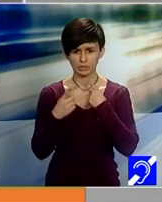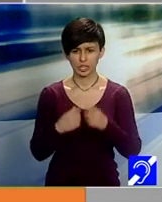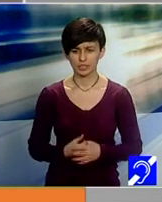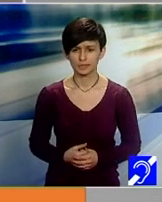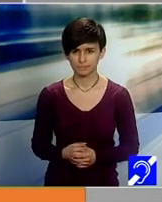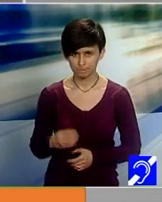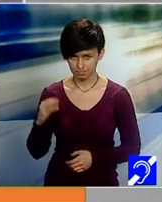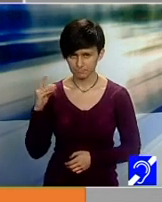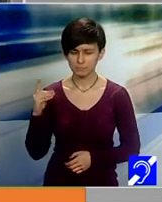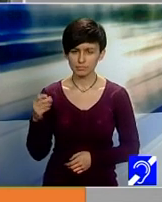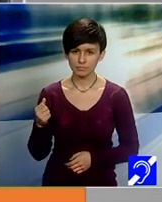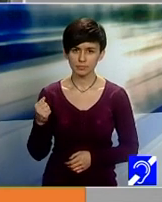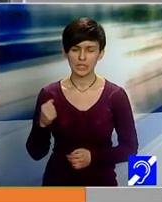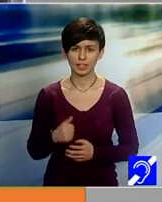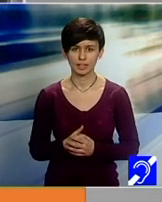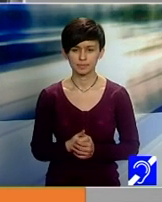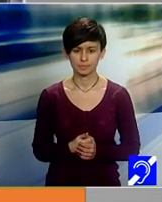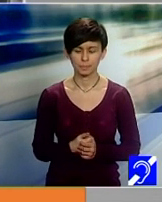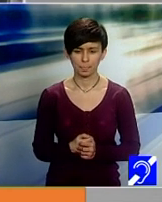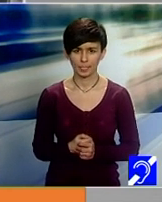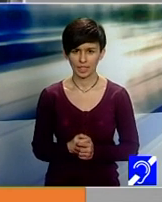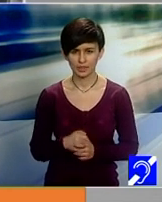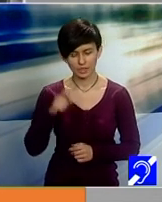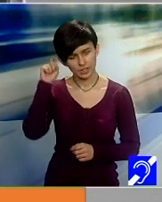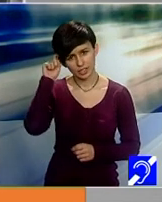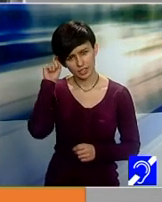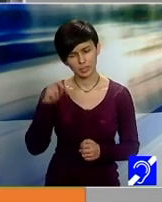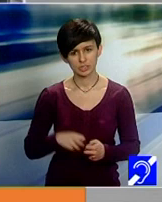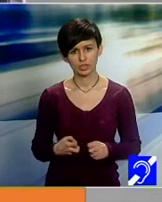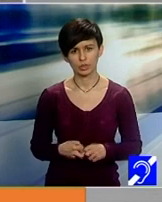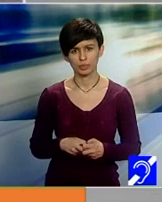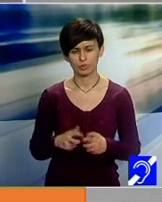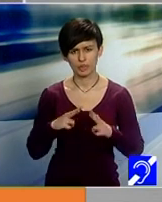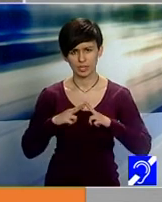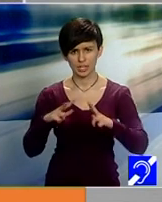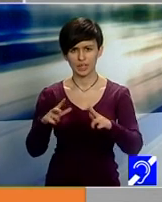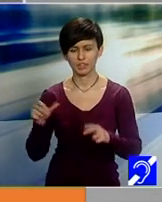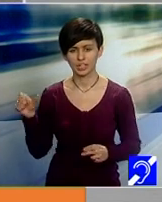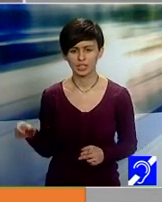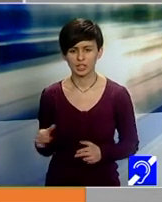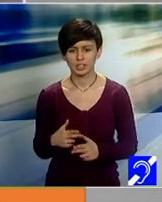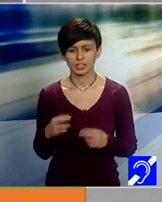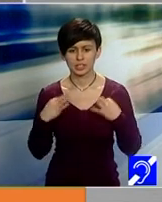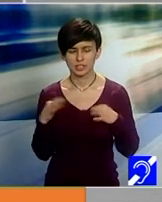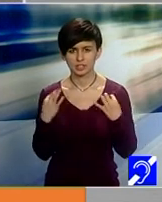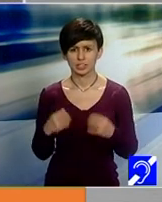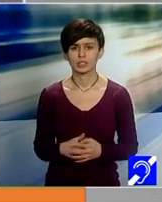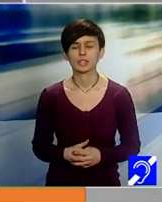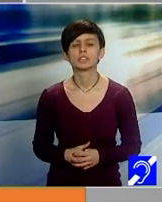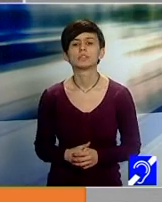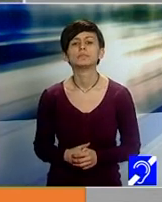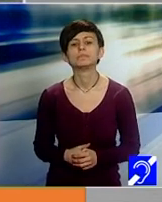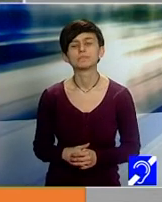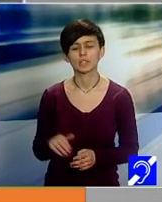Nouă ni se pare că este o problemă foarte gravă de sănătate, o problemă cu care ne confruntăm foarte mulți